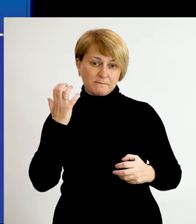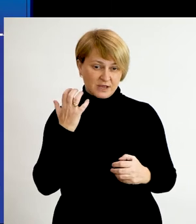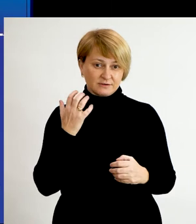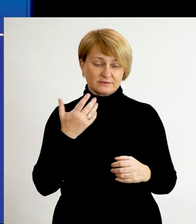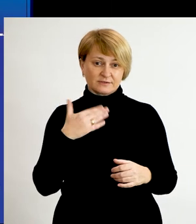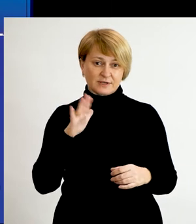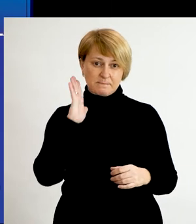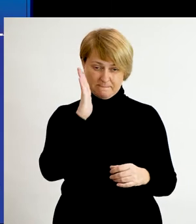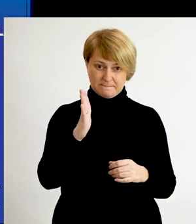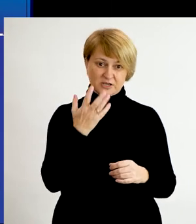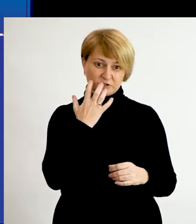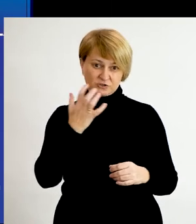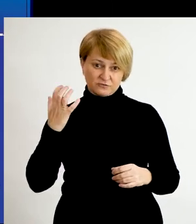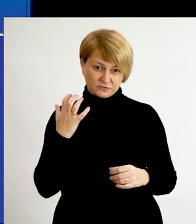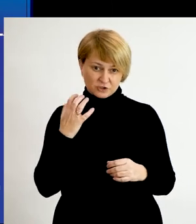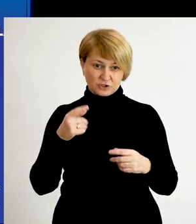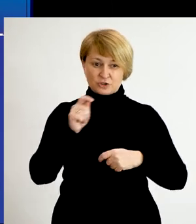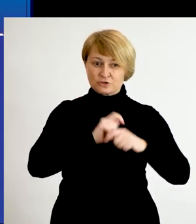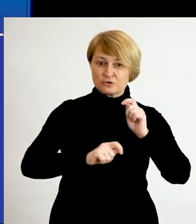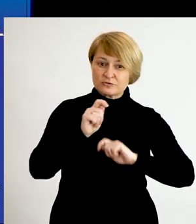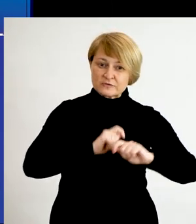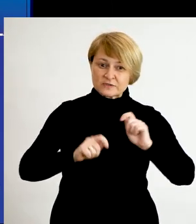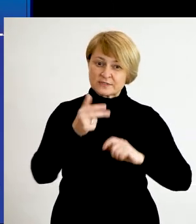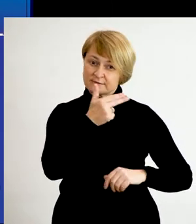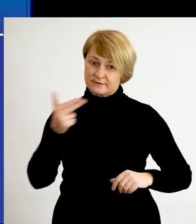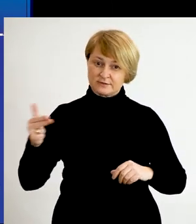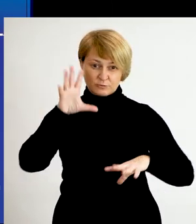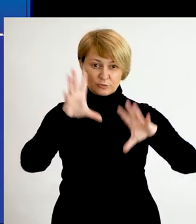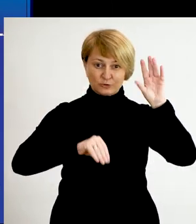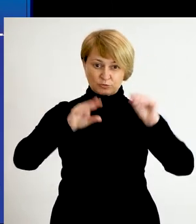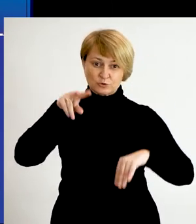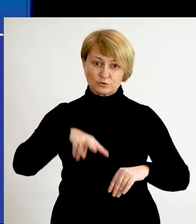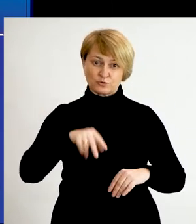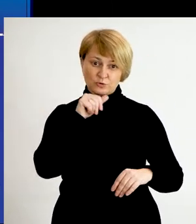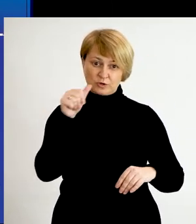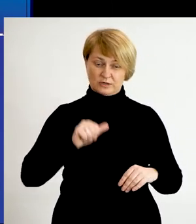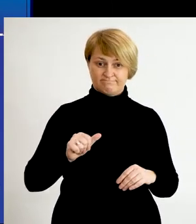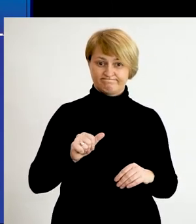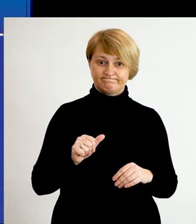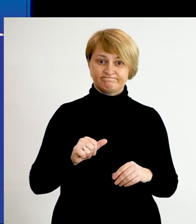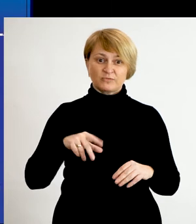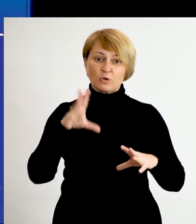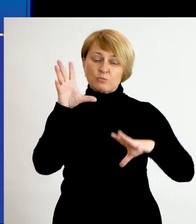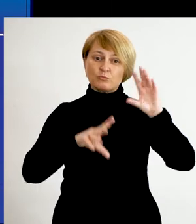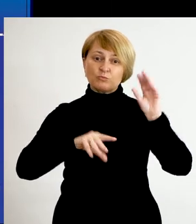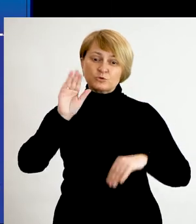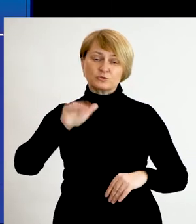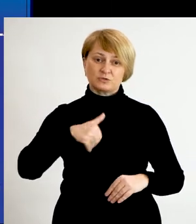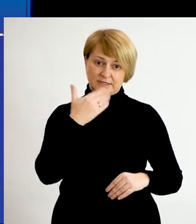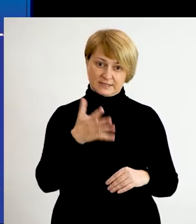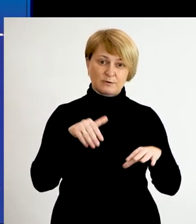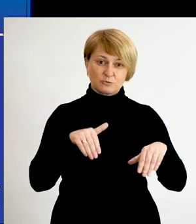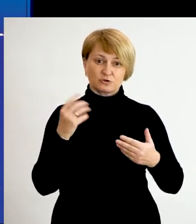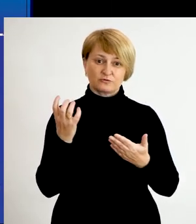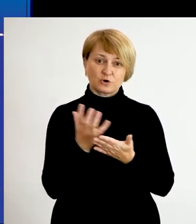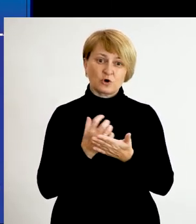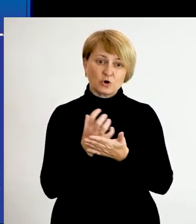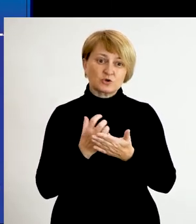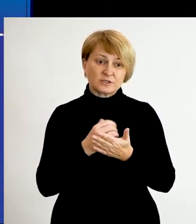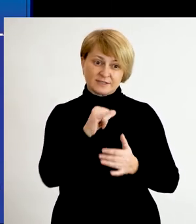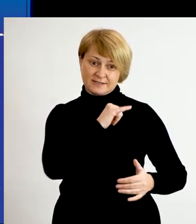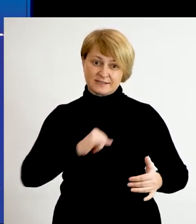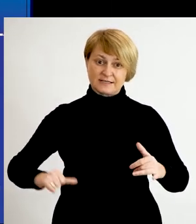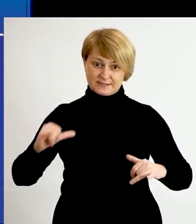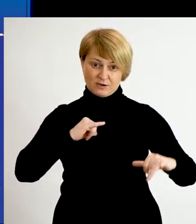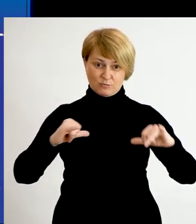budżetu Unii Europejskiej, takiego, który da również możliwość korzystania